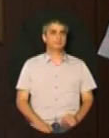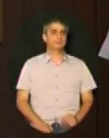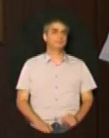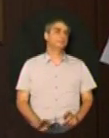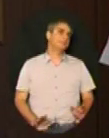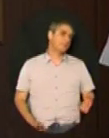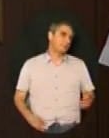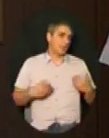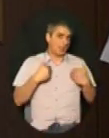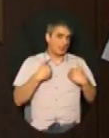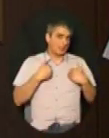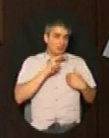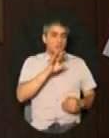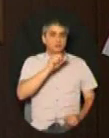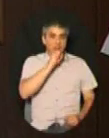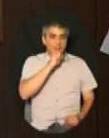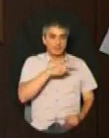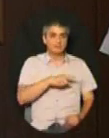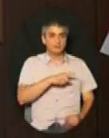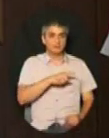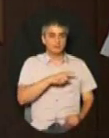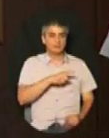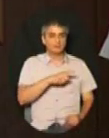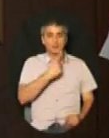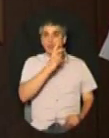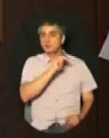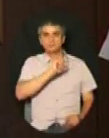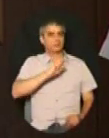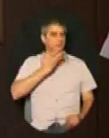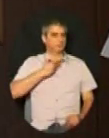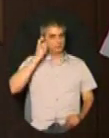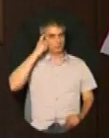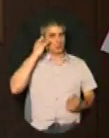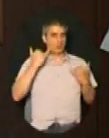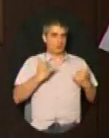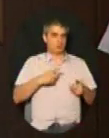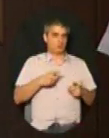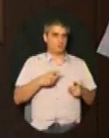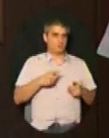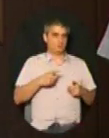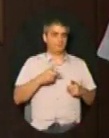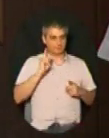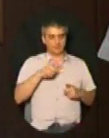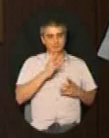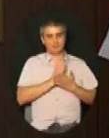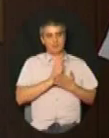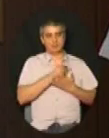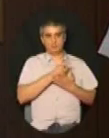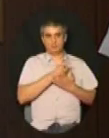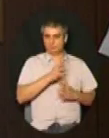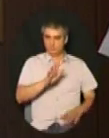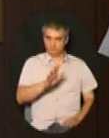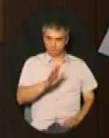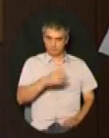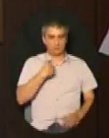תראה, הנושא של הפנסיה, אחד הנושאים הכי מדהיגים שקיימים היום, שצריכים להערך אליו. עכשיו תשמע, אני